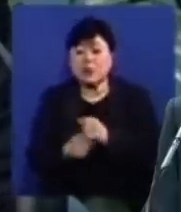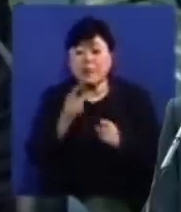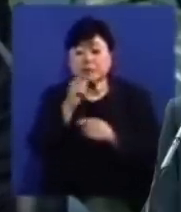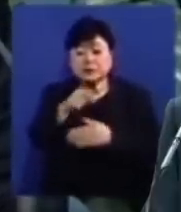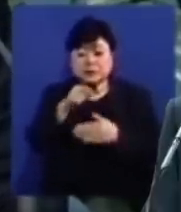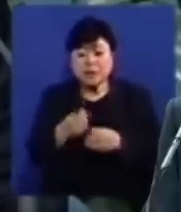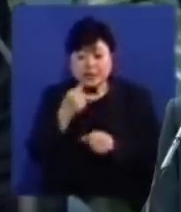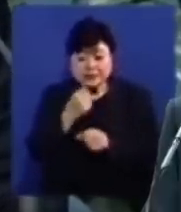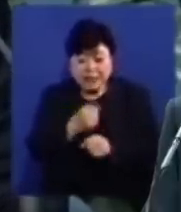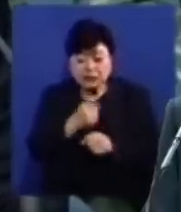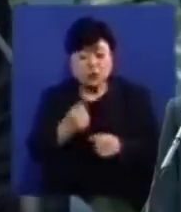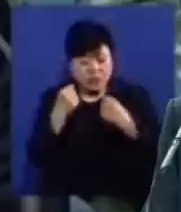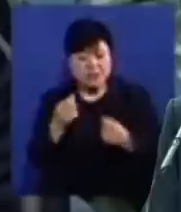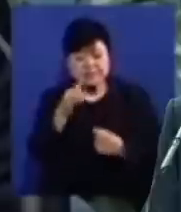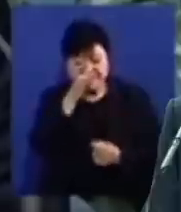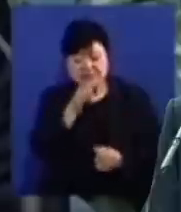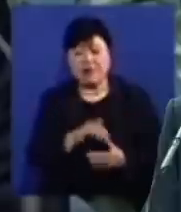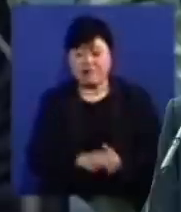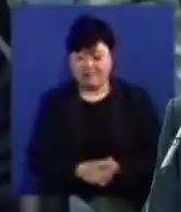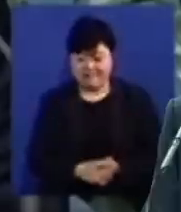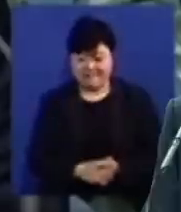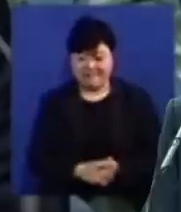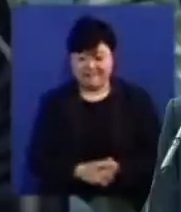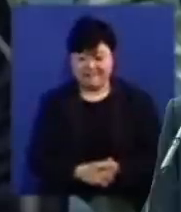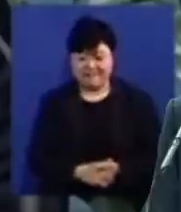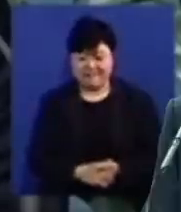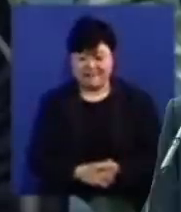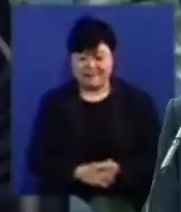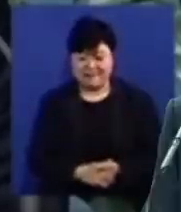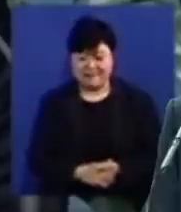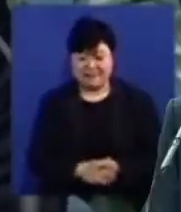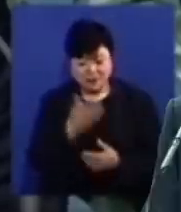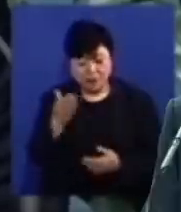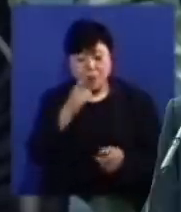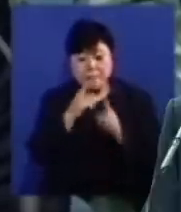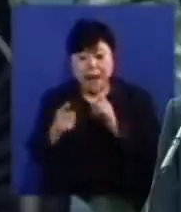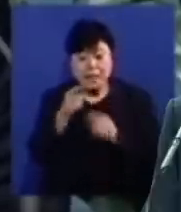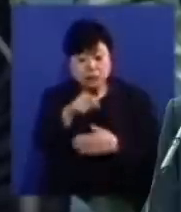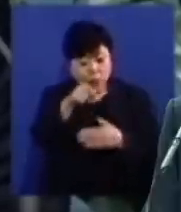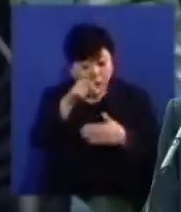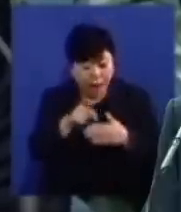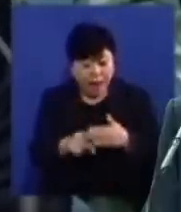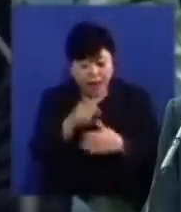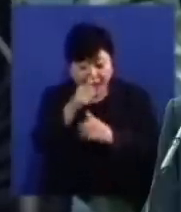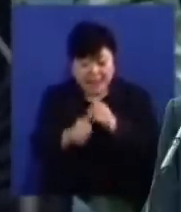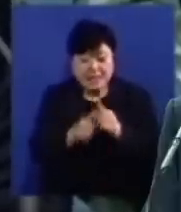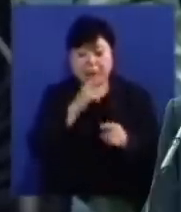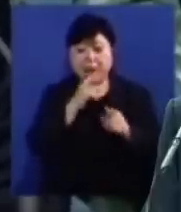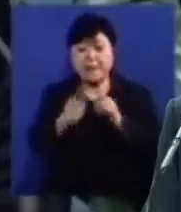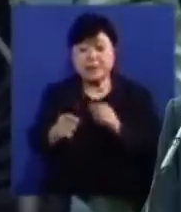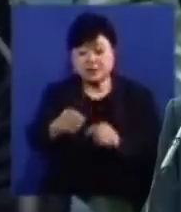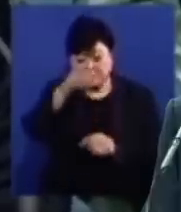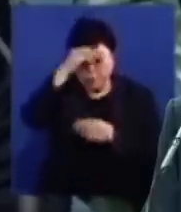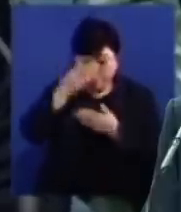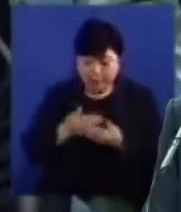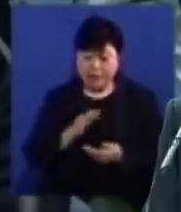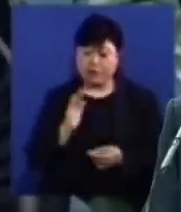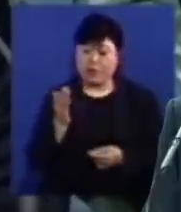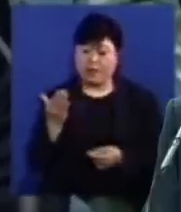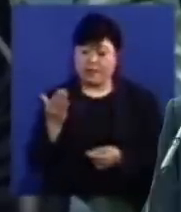속에 창조력이 있다는 것을 보여주기 위해서 그렇게 한 것입니다. 바로 여러분의 말씀이 하나님의 말씀을 닮은 것이